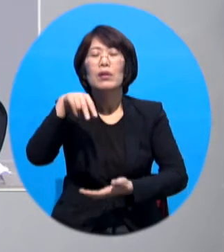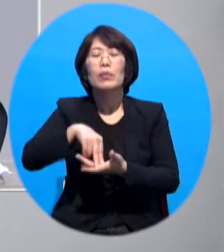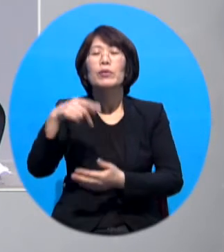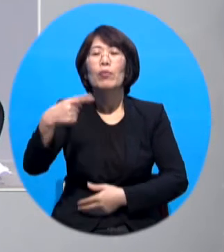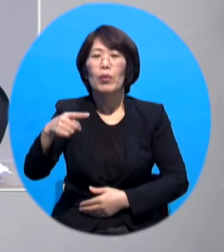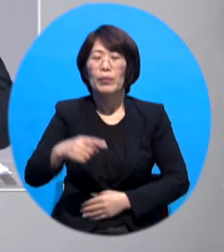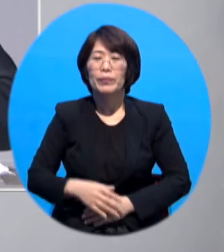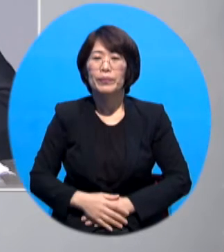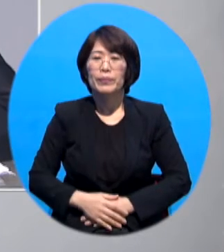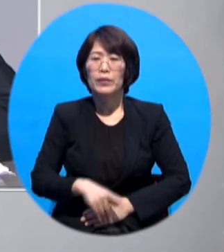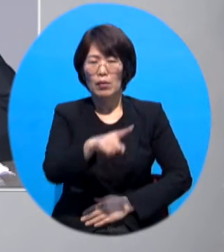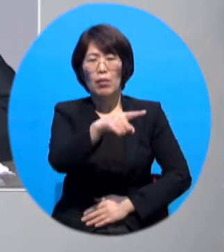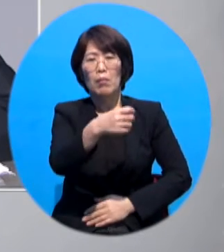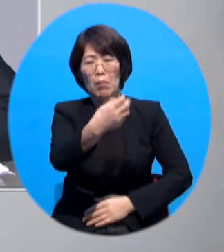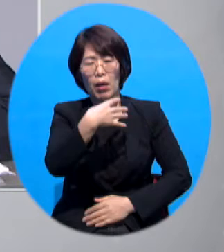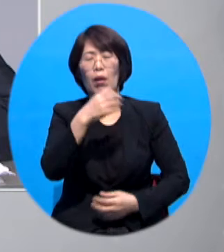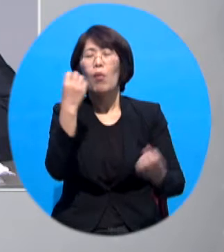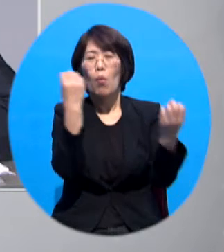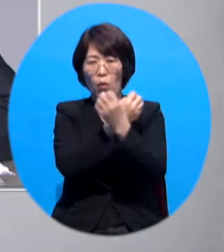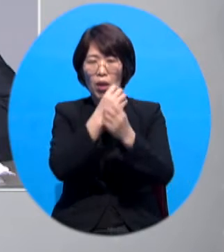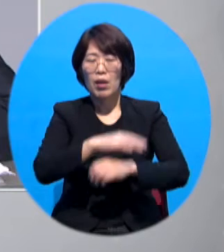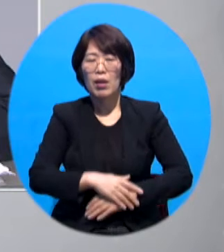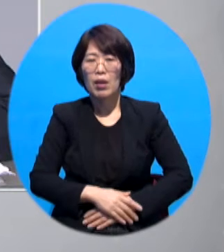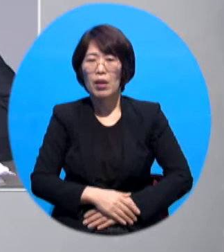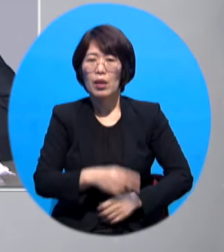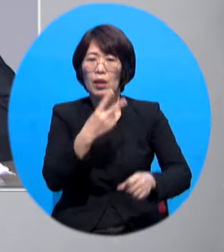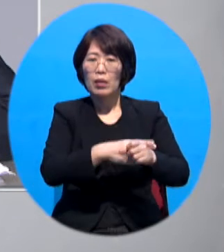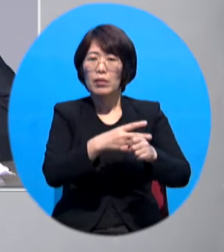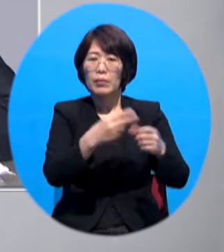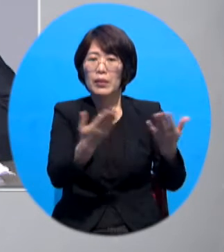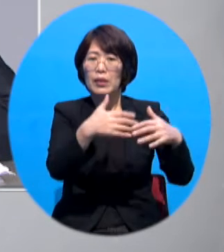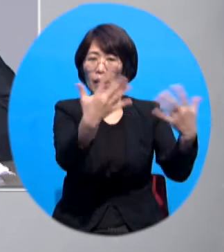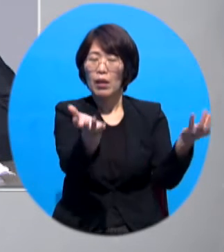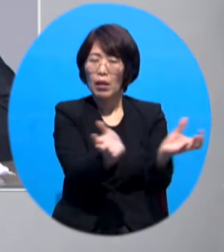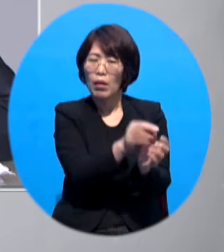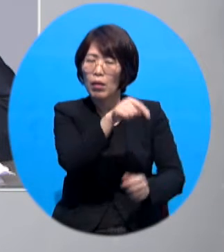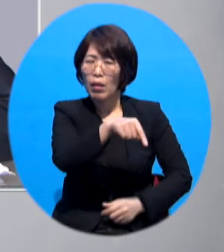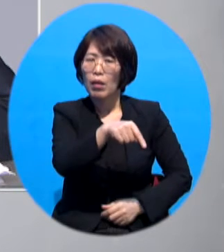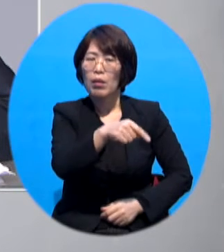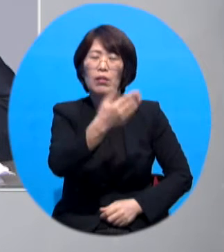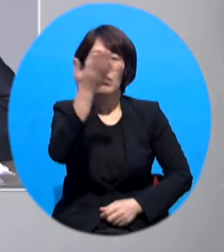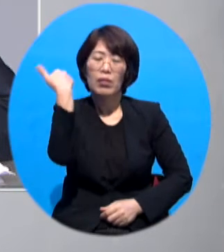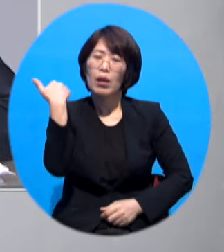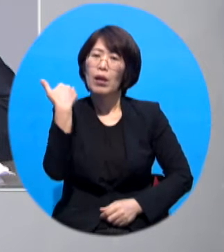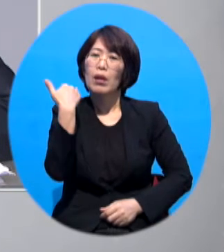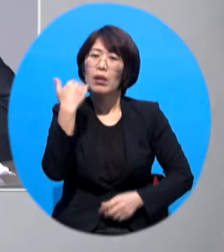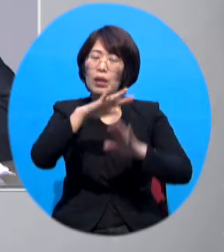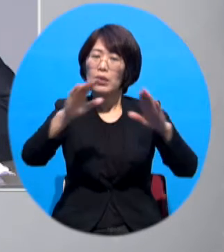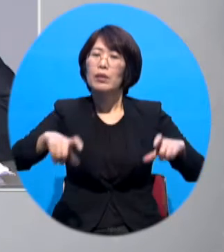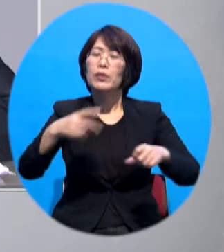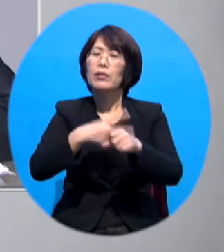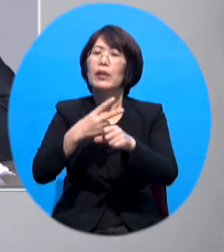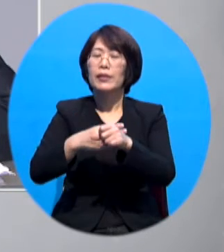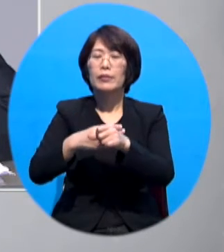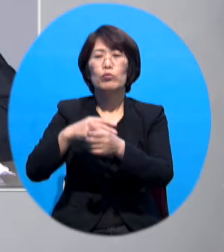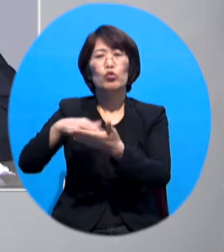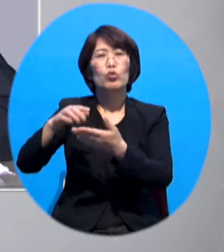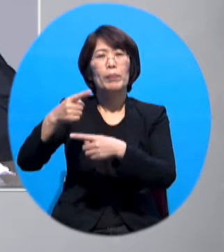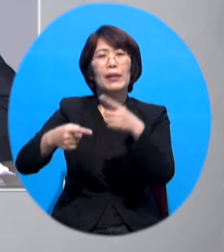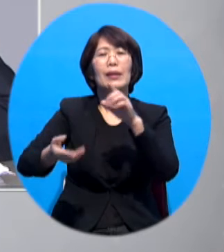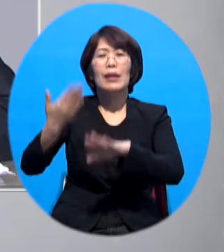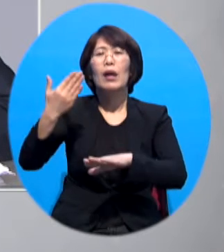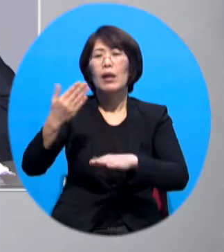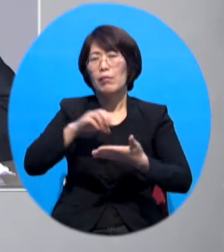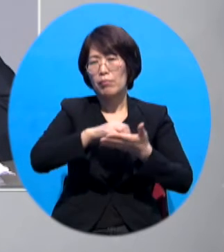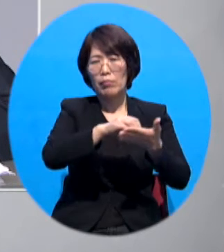생각합니다 그걸로 인식을 같은데요 어 정교수가 즉 한 때는 그 전체 전남 교사들의 절반이 넘은